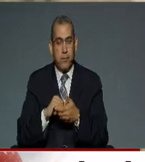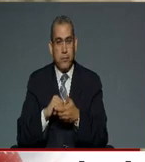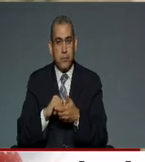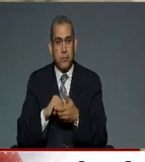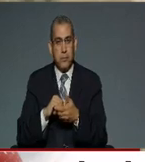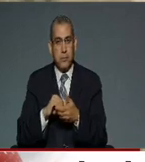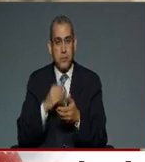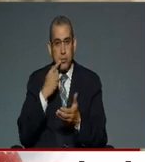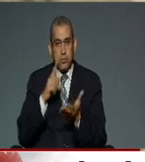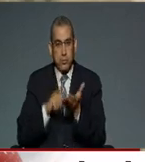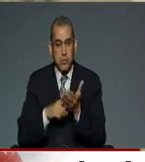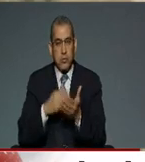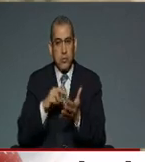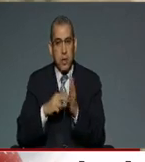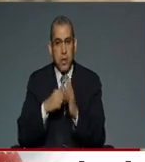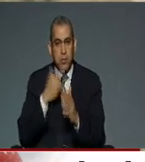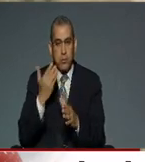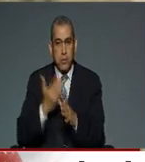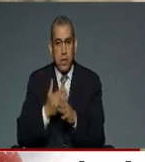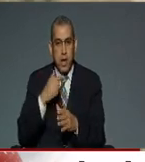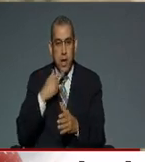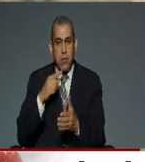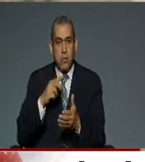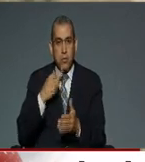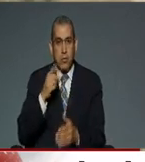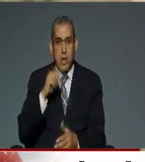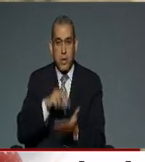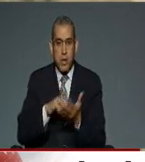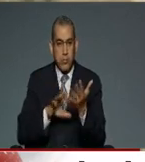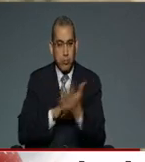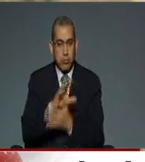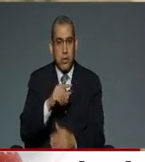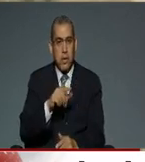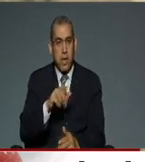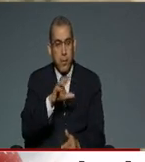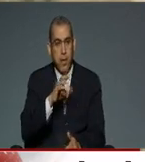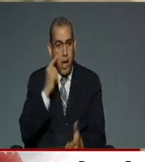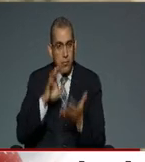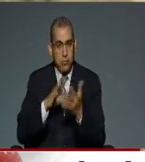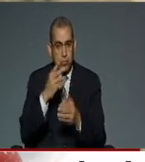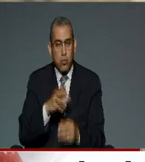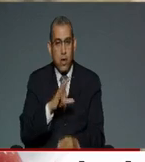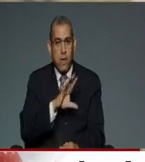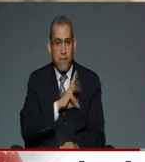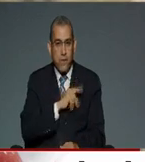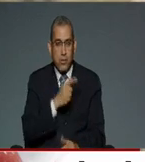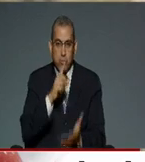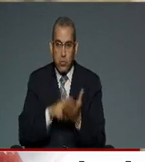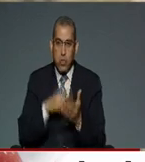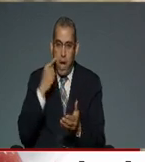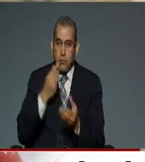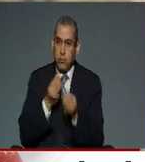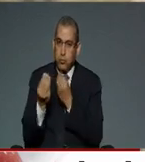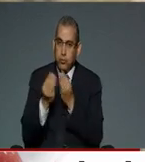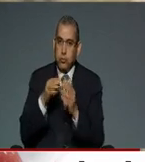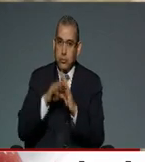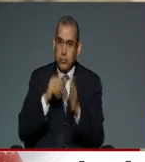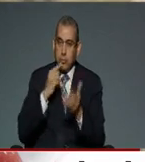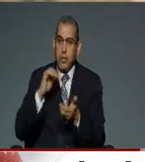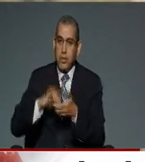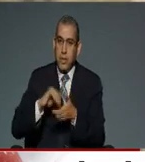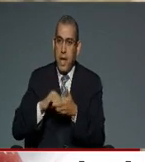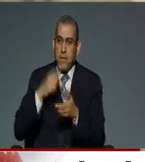بالطبع بالمستثمرين المصريين في صربيا، وبالطبع كل ذلك تعضده